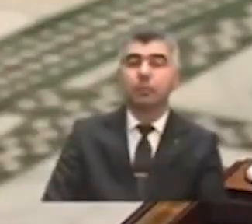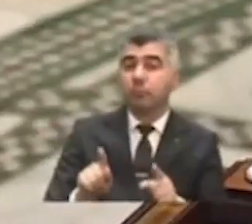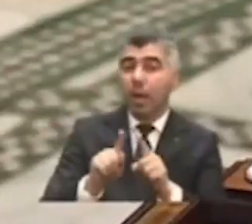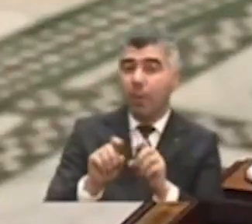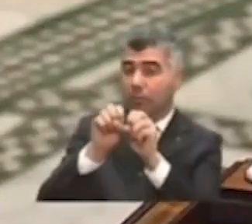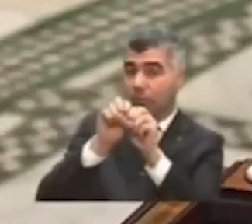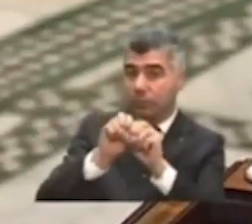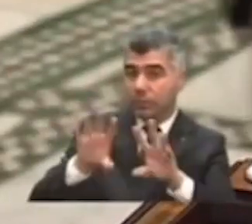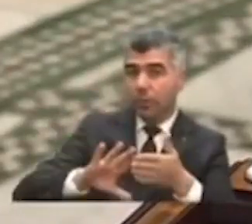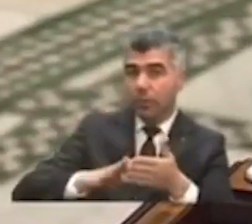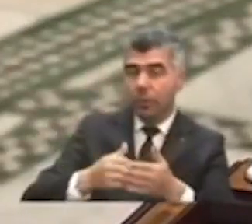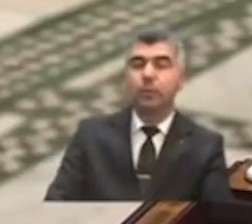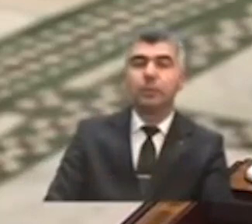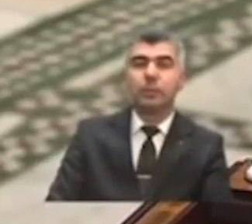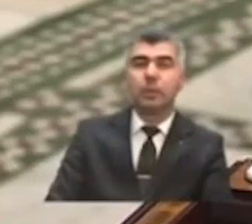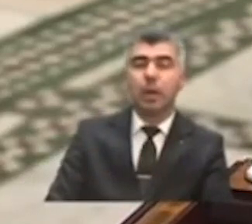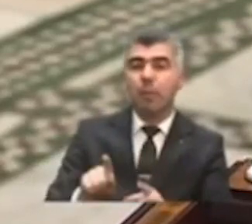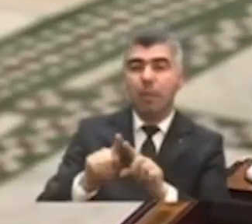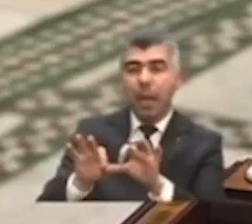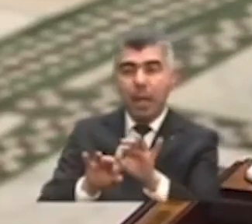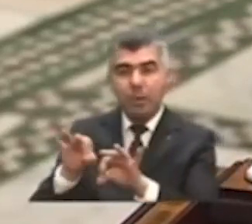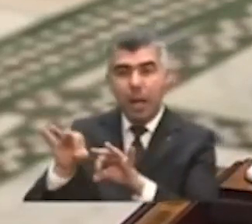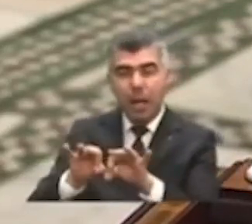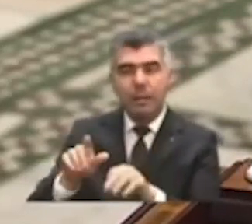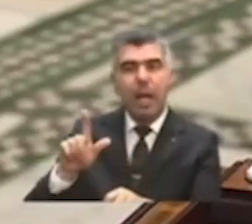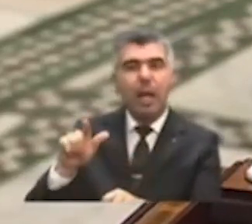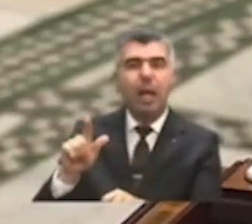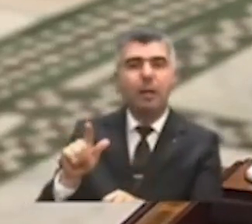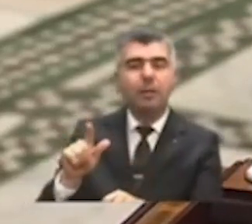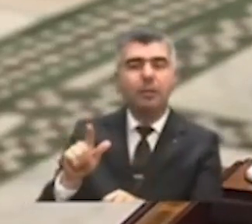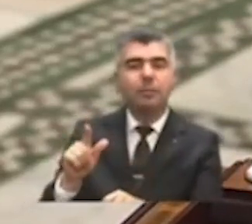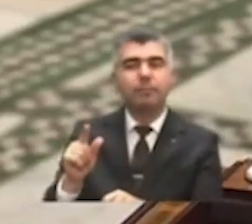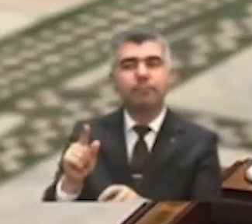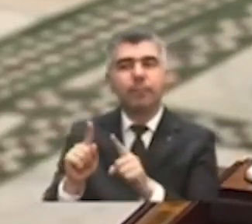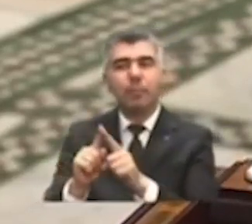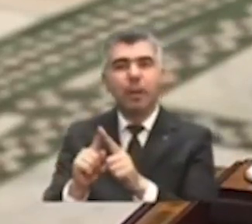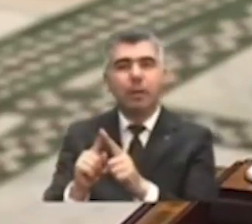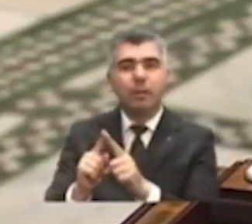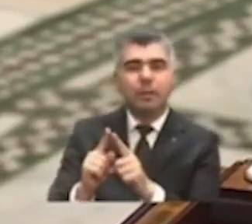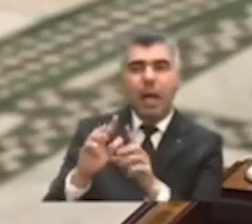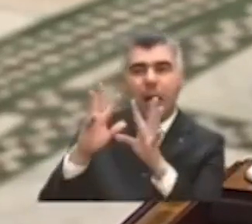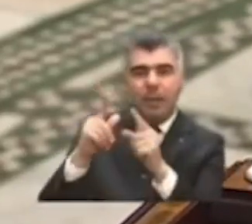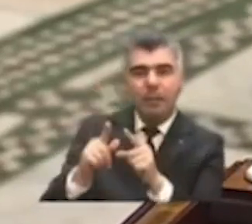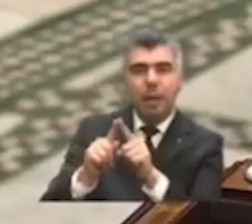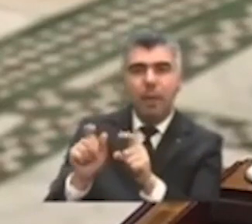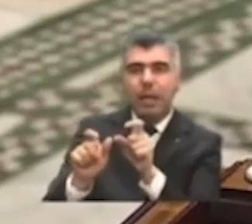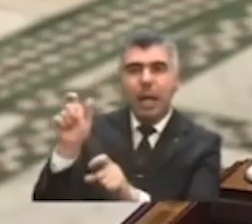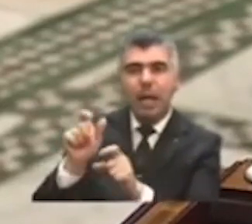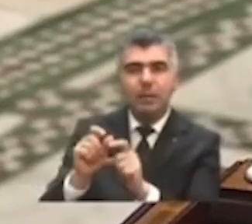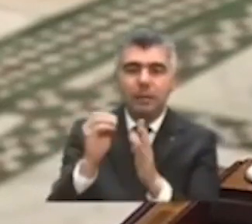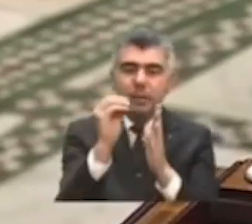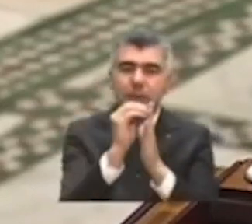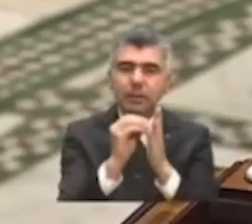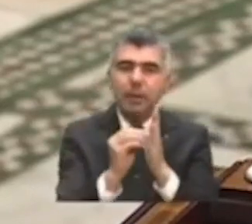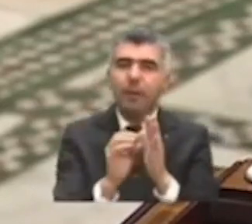هذه في الاجراء كاين شي وحدين اللي خرجوا خارج التغطيه. علاش؟ لانه ما لقاوش راسهم في واحد الخانه من